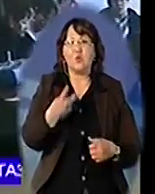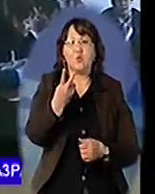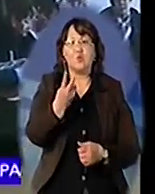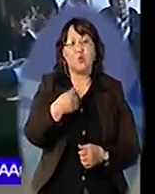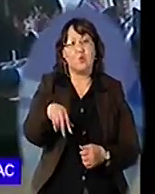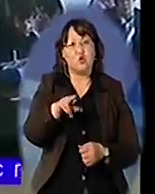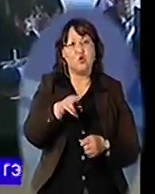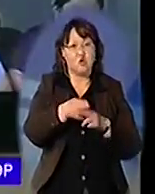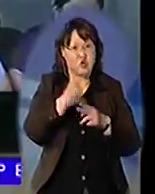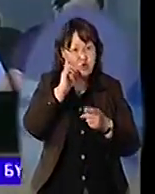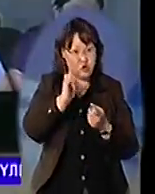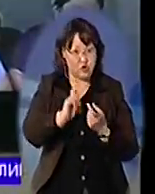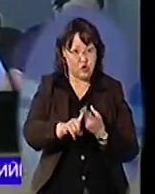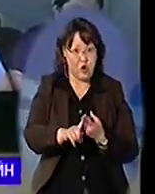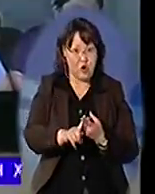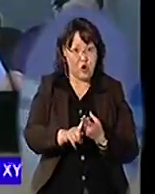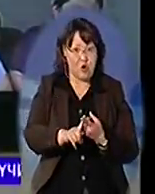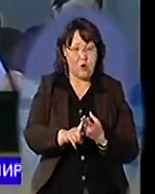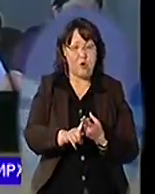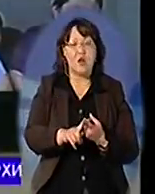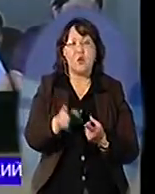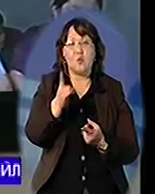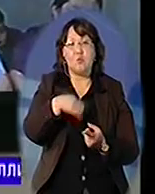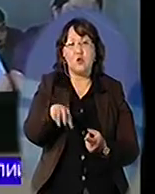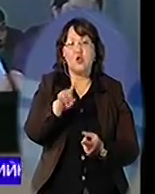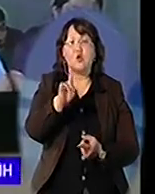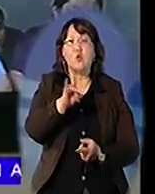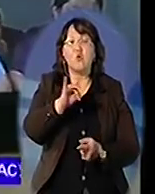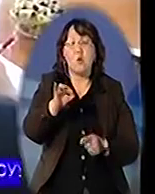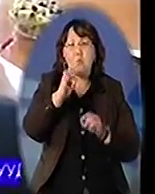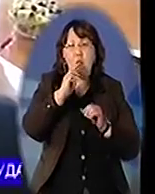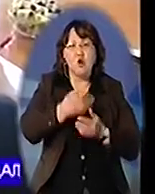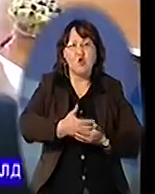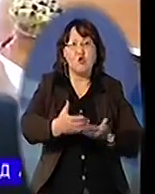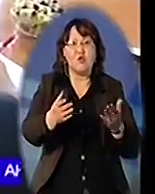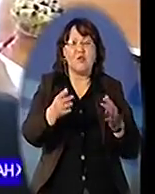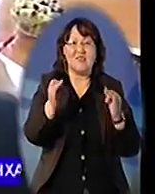зориулсан ай доктор эрүүл мэндийн зөвлөгөө мэдээлэл өгдөг цахим хуудсыг нээж